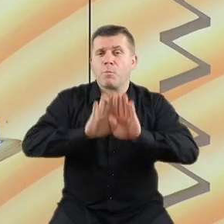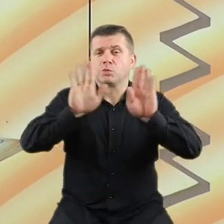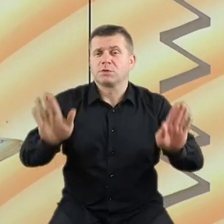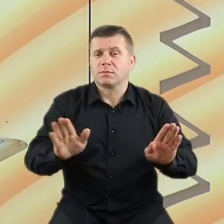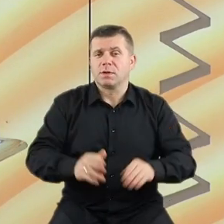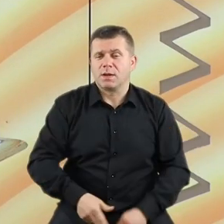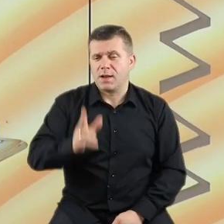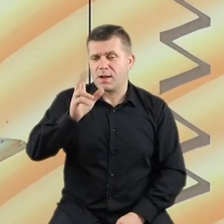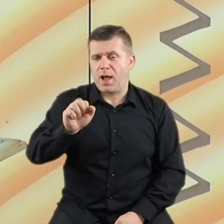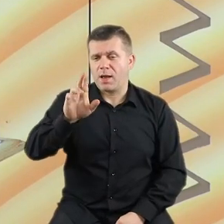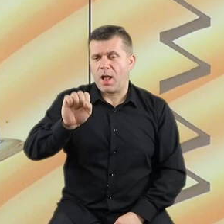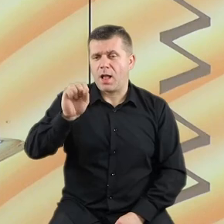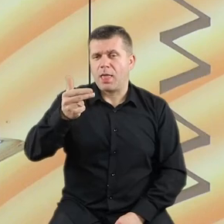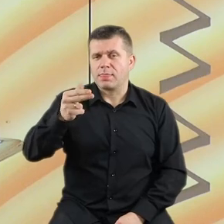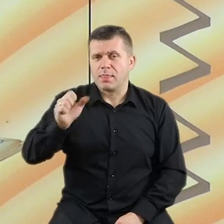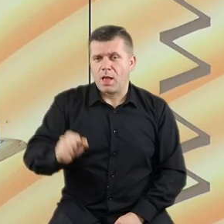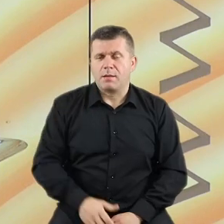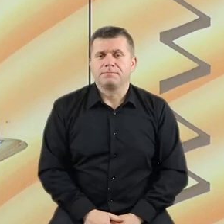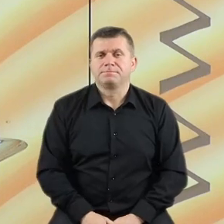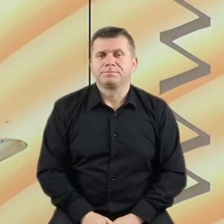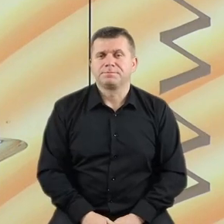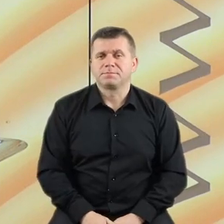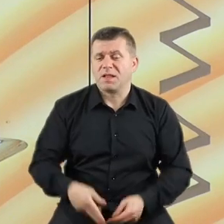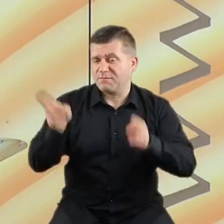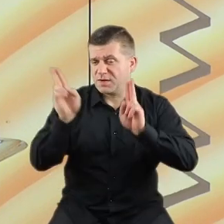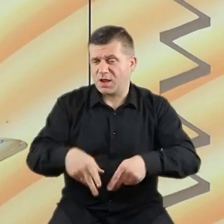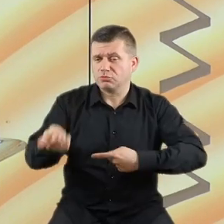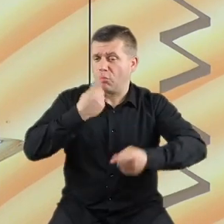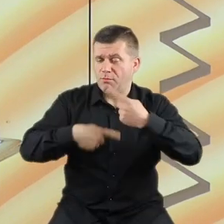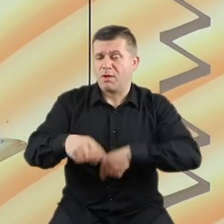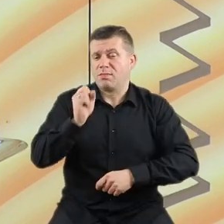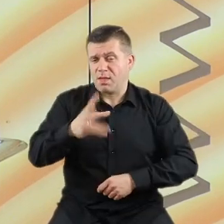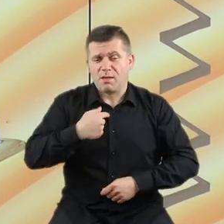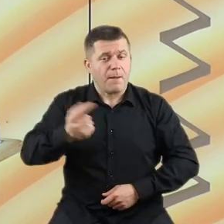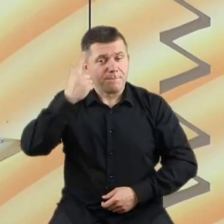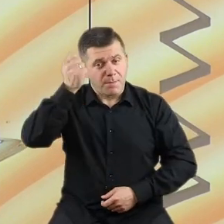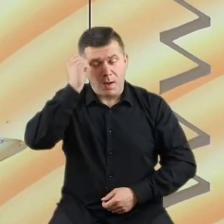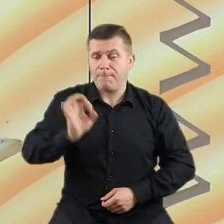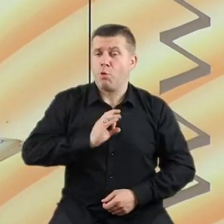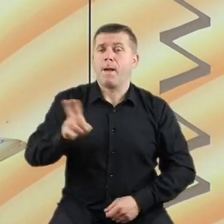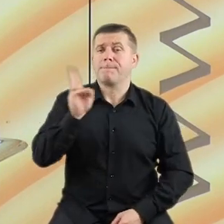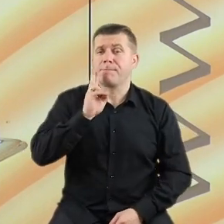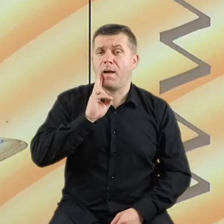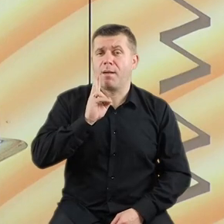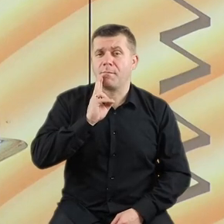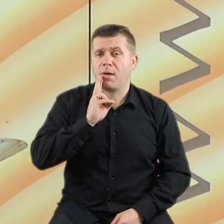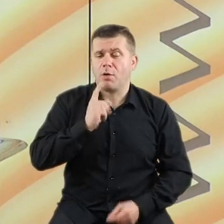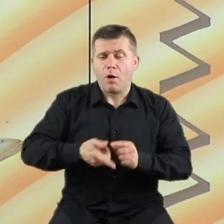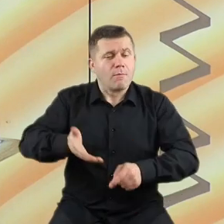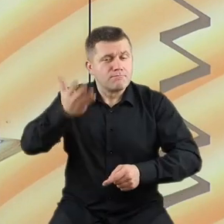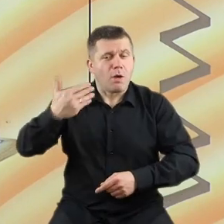Muzeum Karagandzie, Muzeum Karłagu, wraca i opowiada, no tak, ja pamiętam, że przecież moja mama, której ona